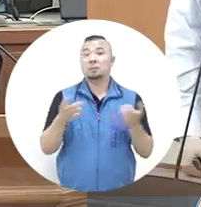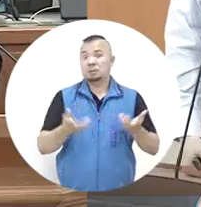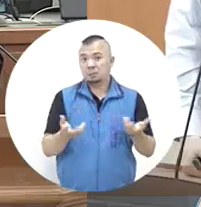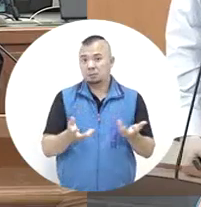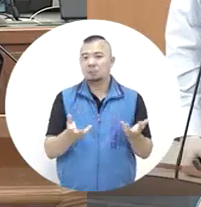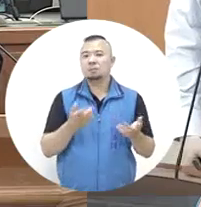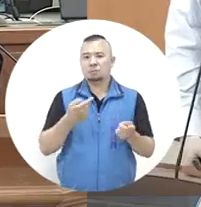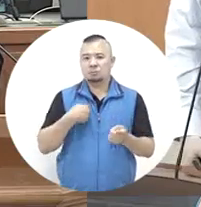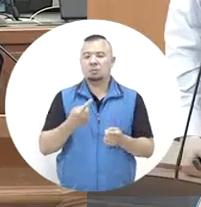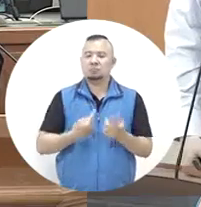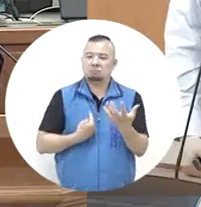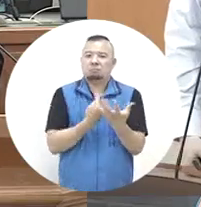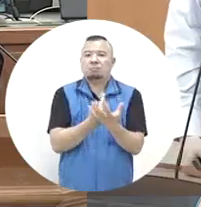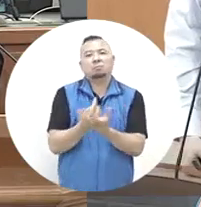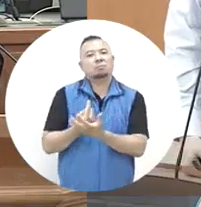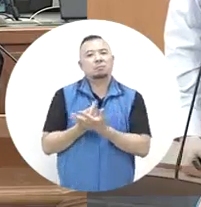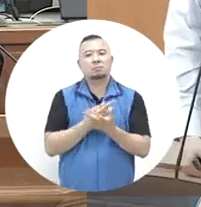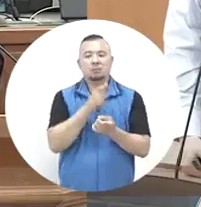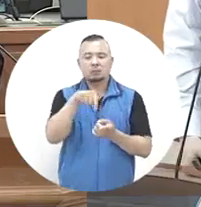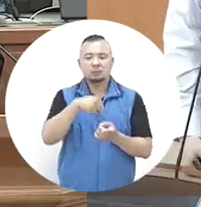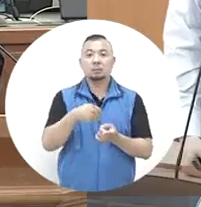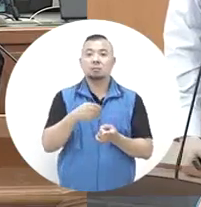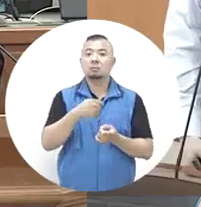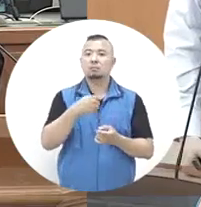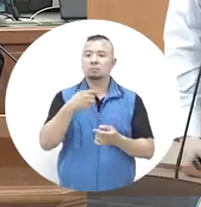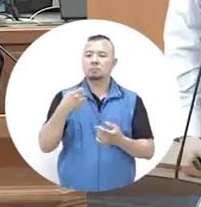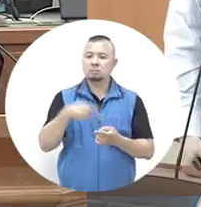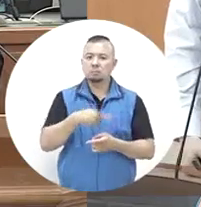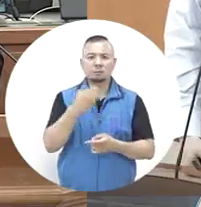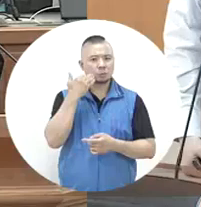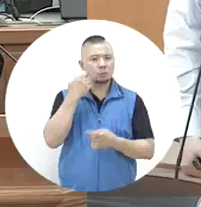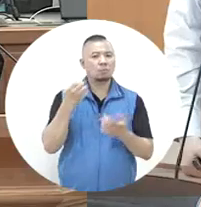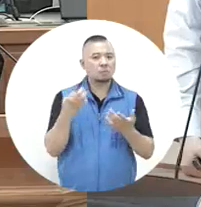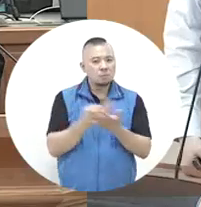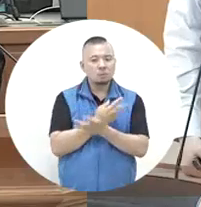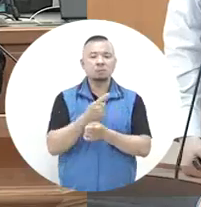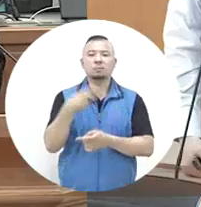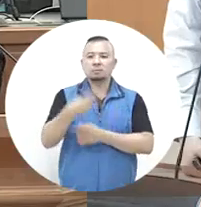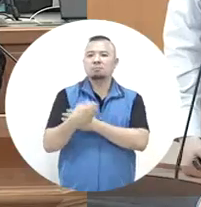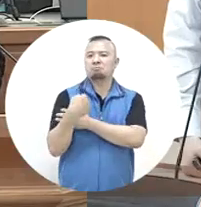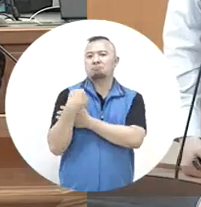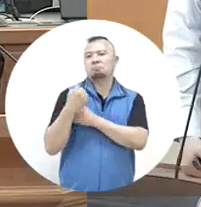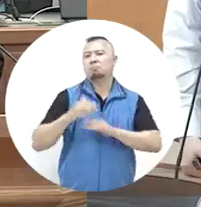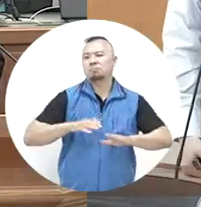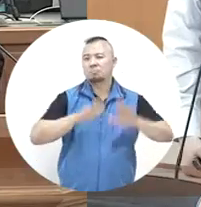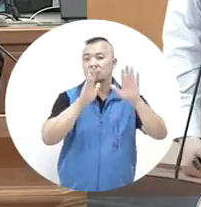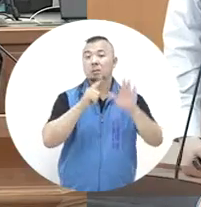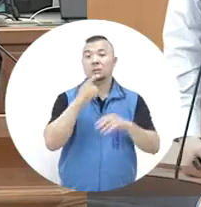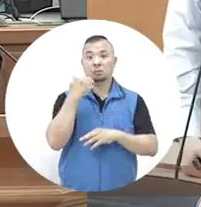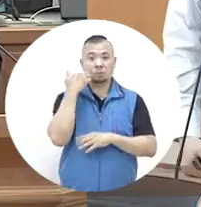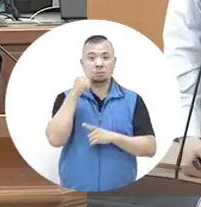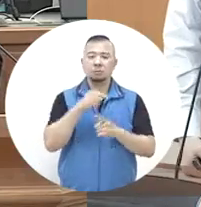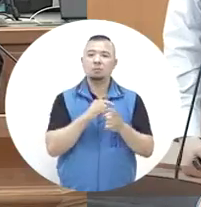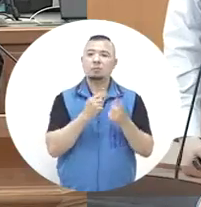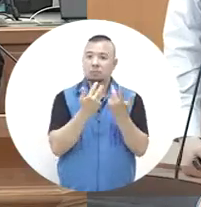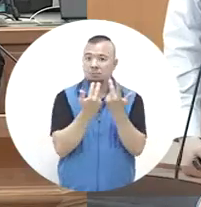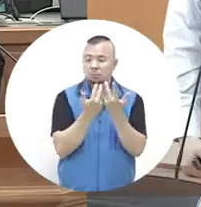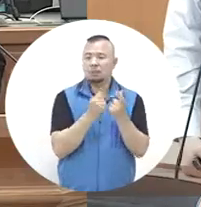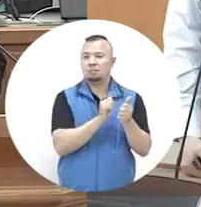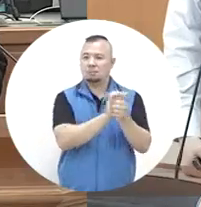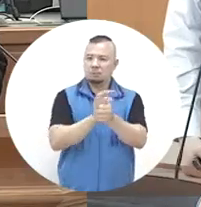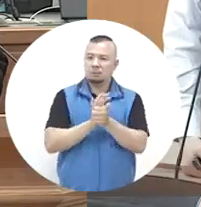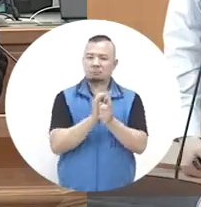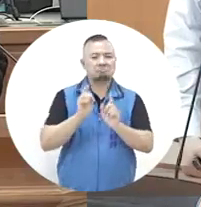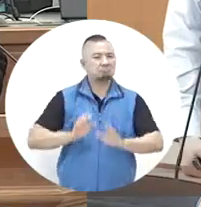更好，如果能够为新北市做更多的事，而且能够让新北市发展更快，我们都会一起并肩